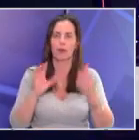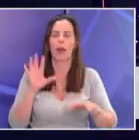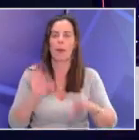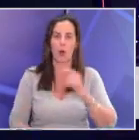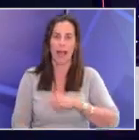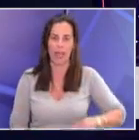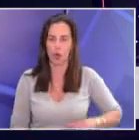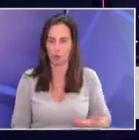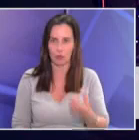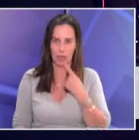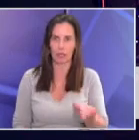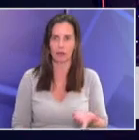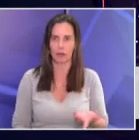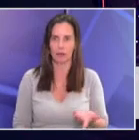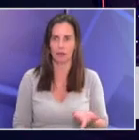ש?